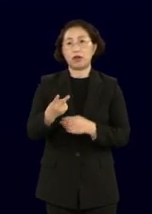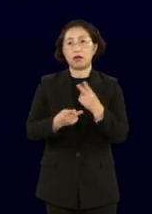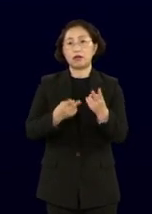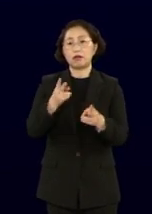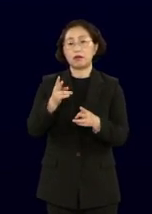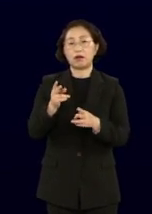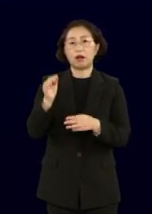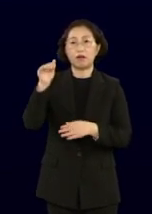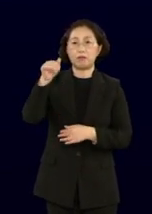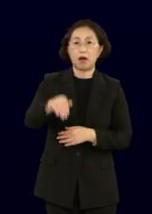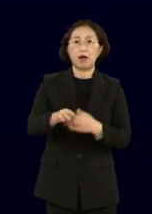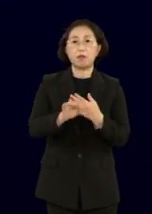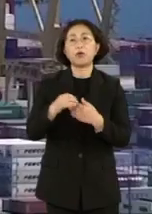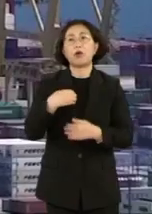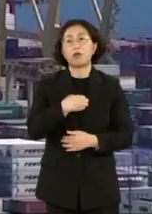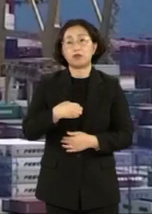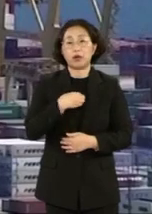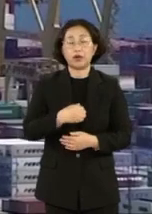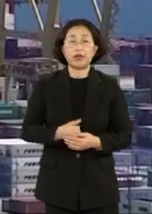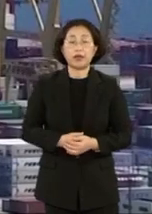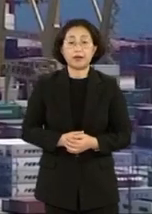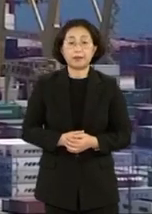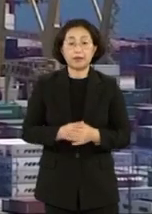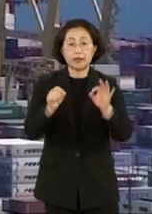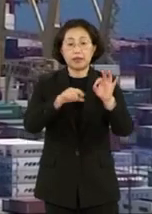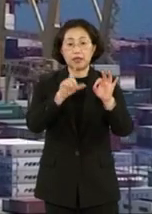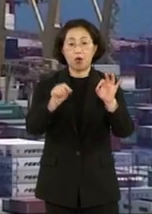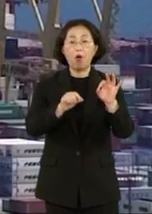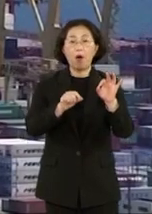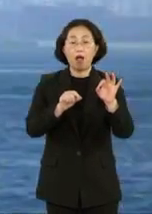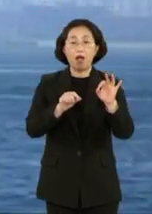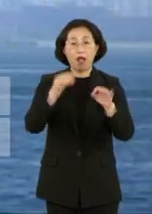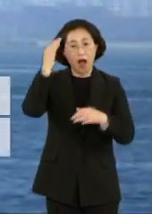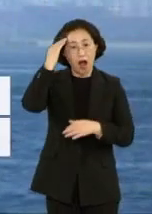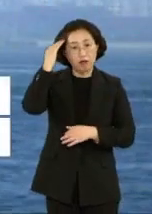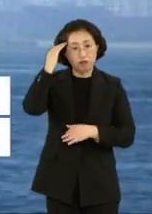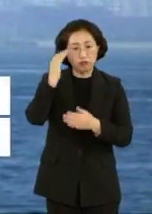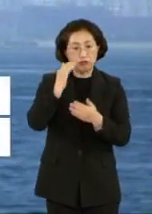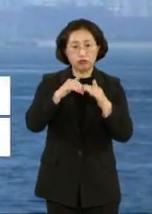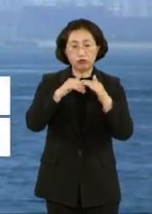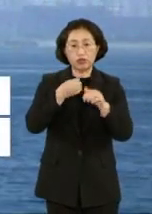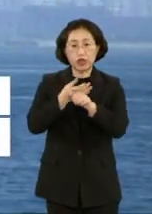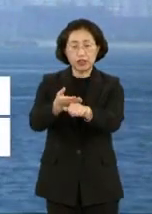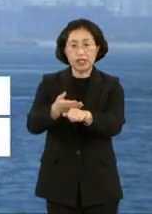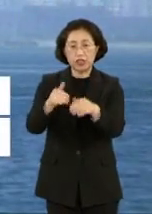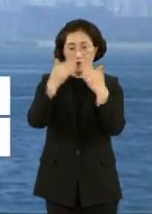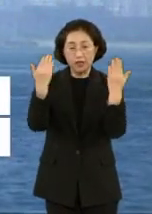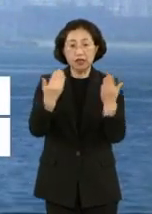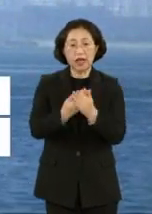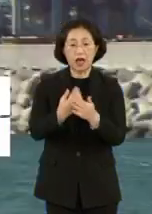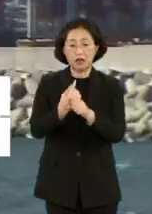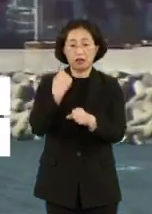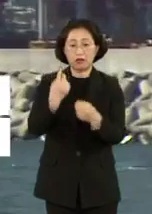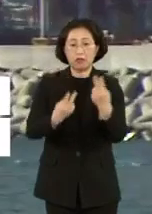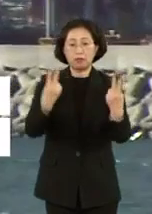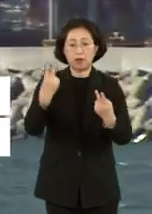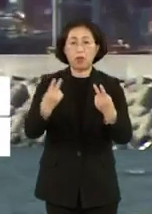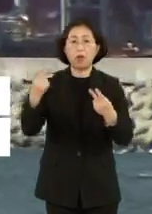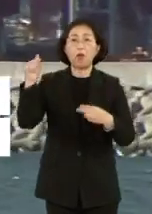좋아지면 걱정이긴 하네요. 10월 들어 20일까지 우리나라 전체 수출이 이미 전년 동기 대비 감소한